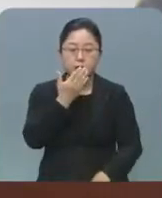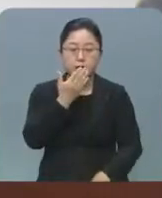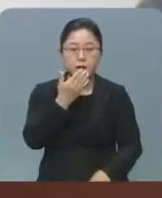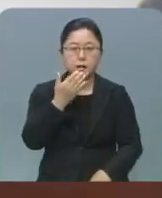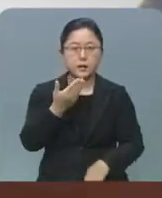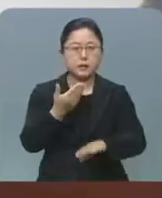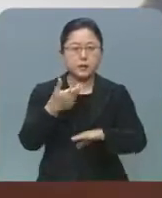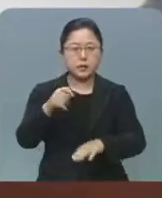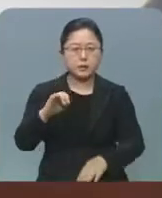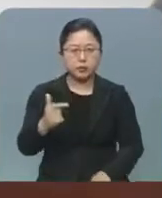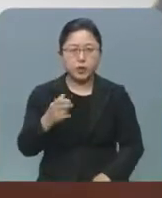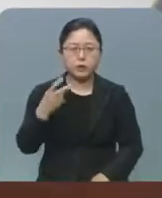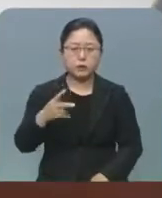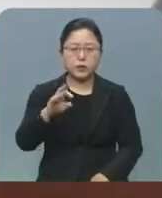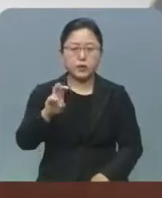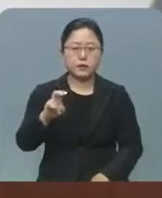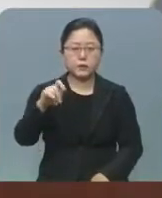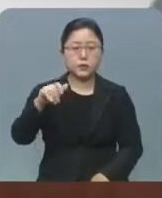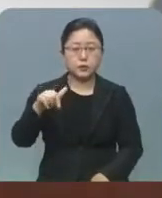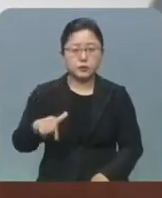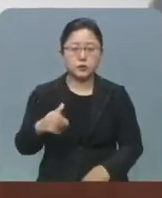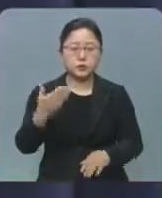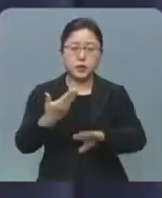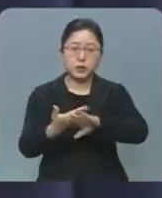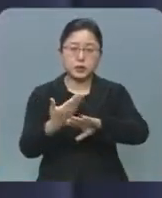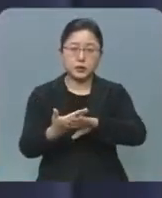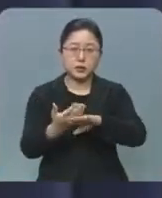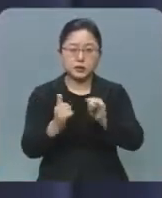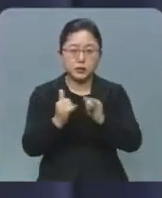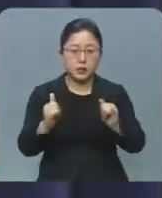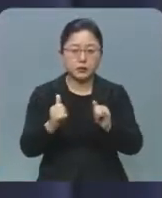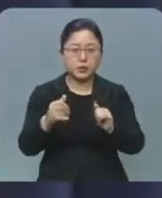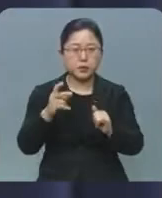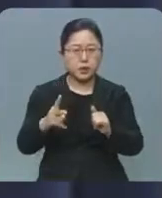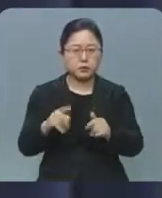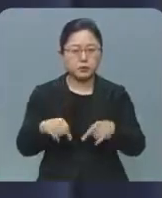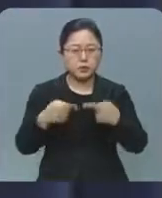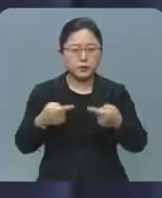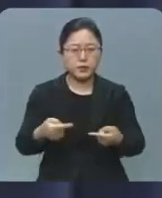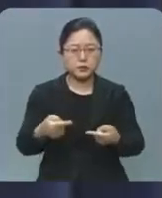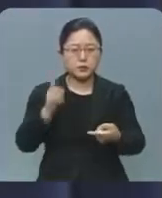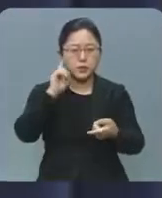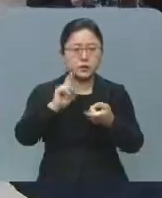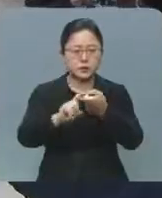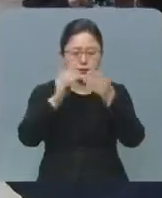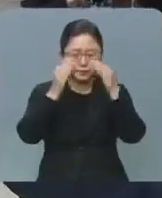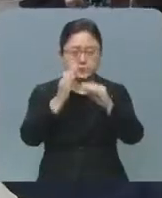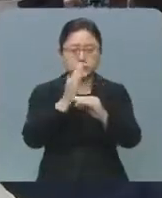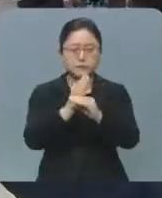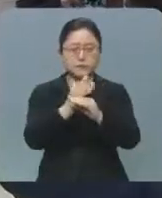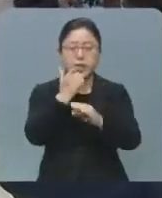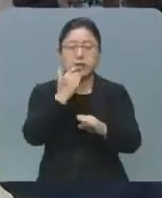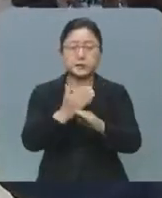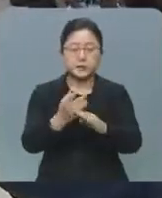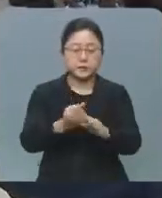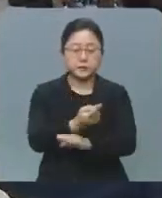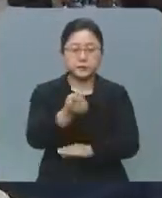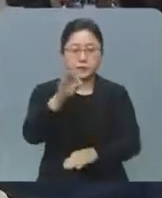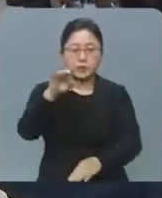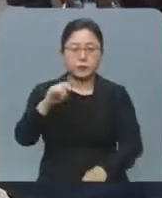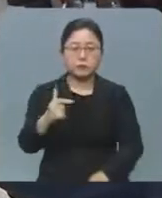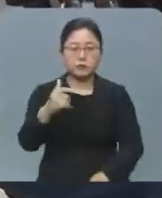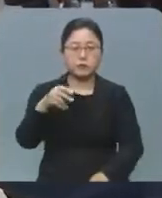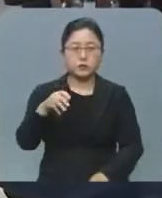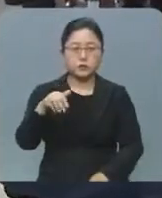혹은 김두관 의원이나 임종석 전 의원 등 제3의 인물이 기지개를 켤지도 관심입니다. 민주당 밖에서는 윤석열